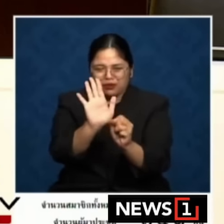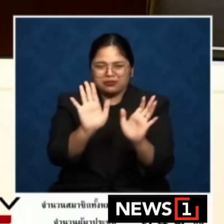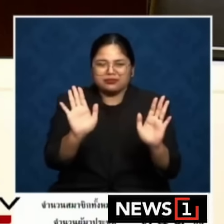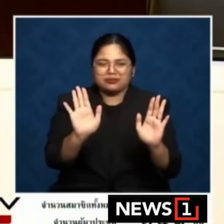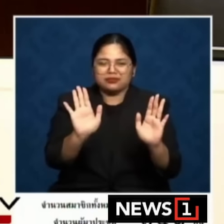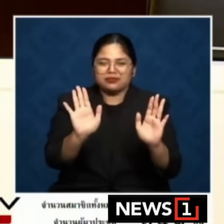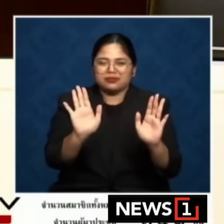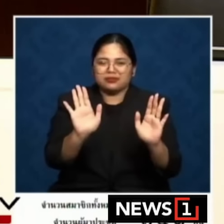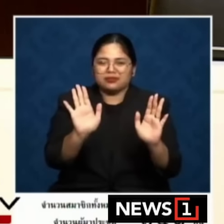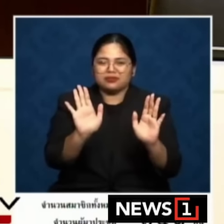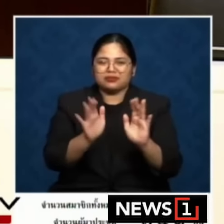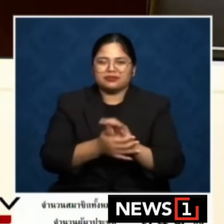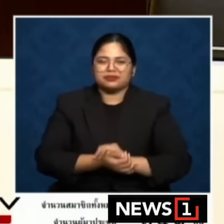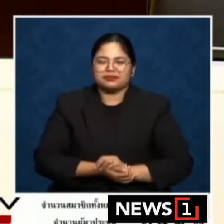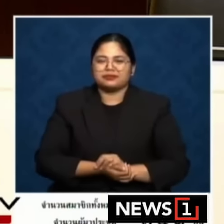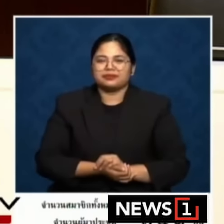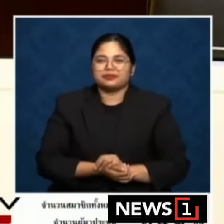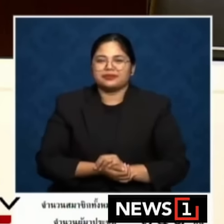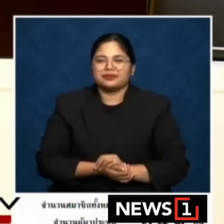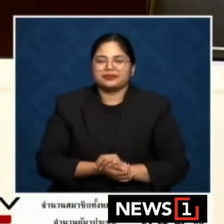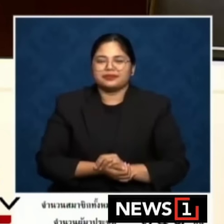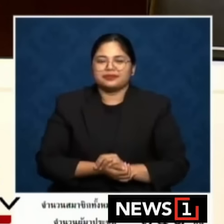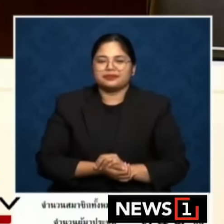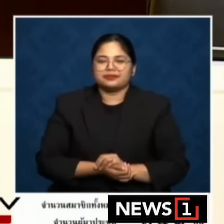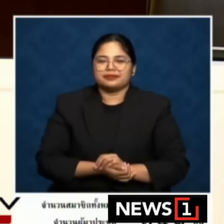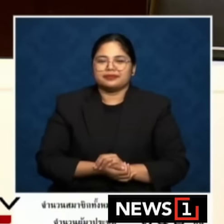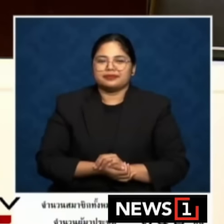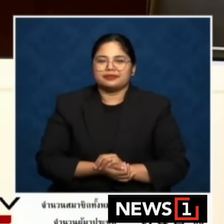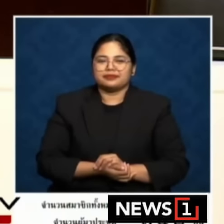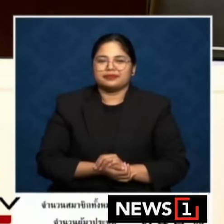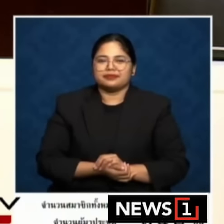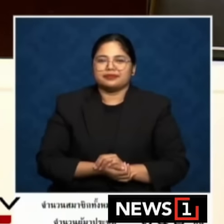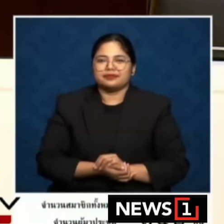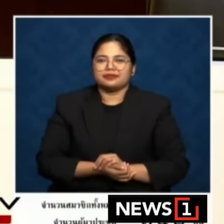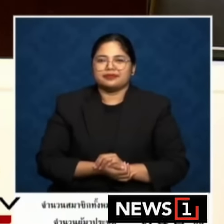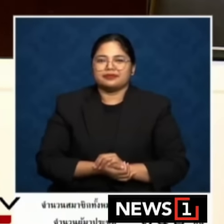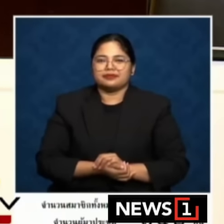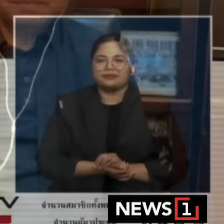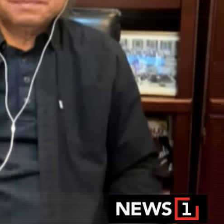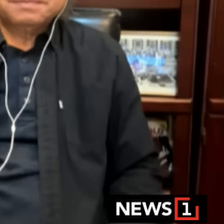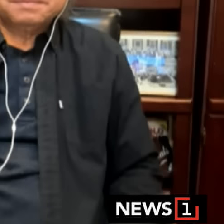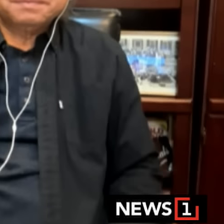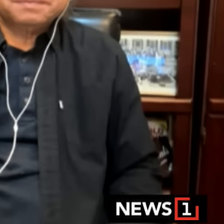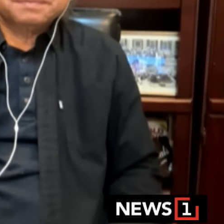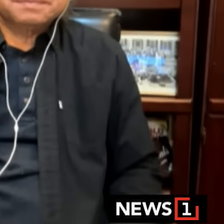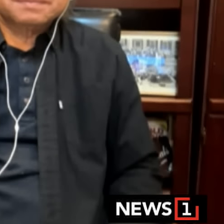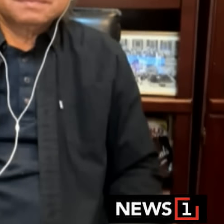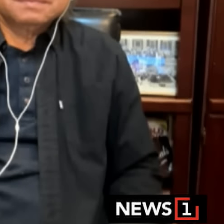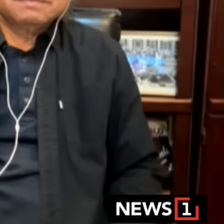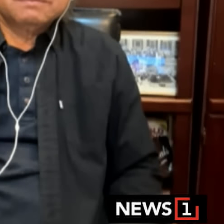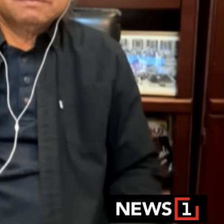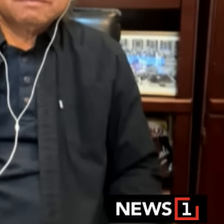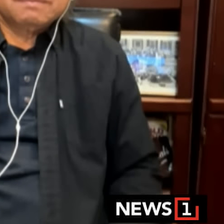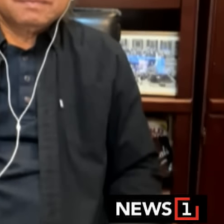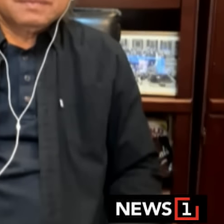ะว่าก็อยากจะให้ไปฟังเรื่องอื่นเหมือนกันนะคะแต่ว่าก็เอามาให้ดูนะว่าเอาละในสภานะที่บอกว่าผ่